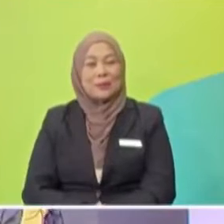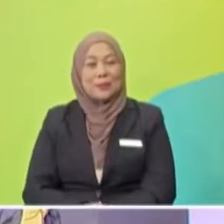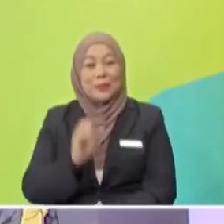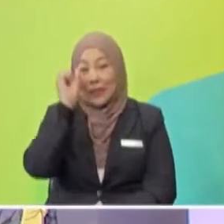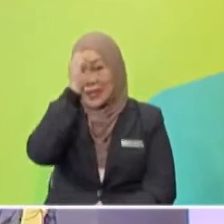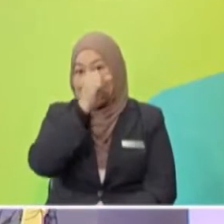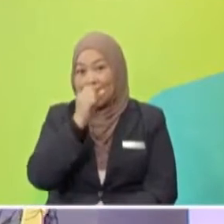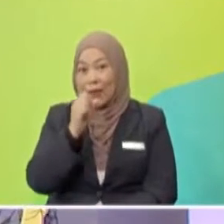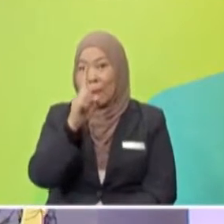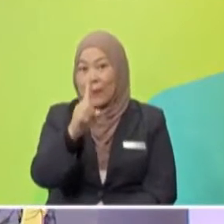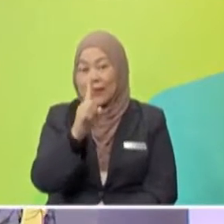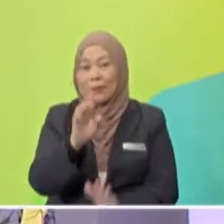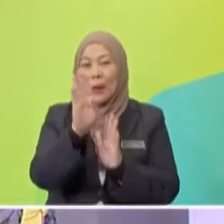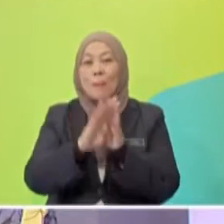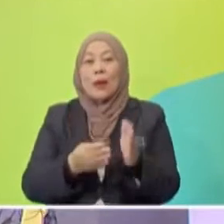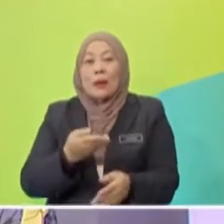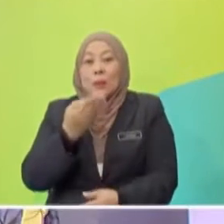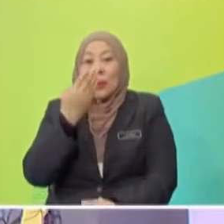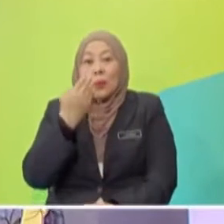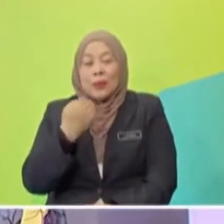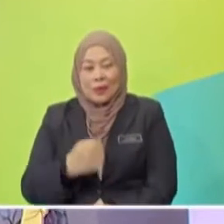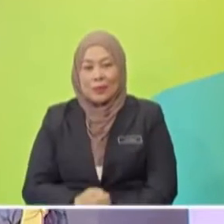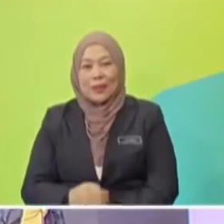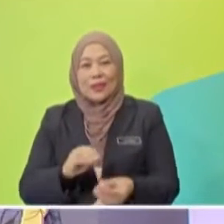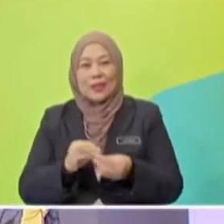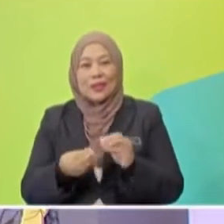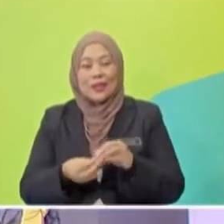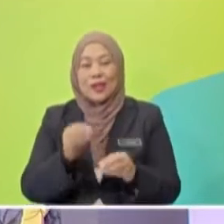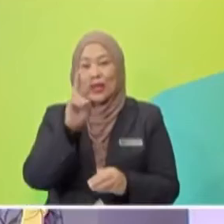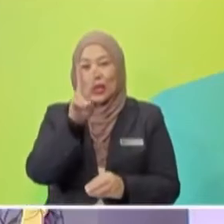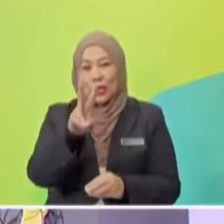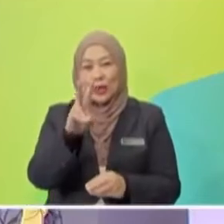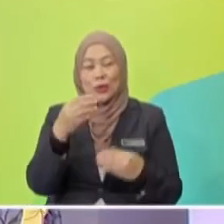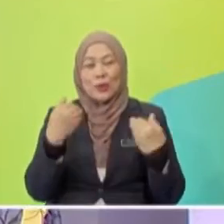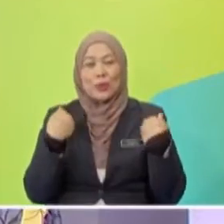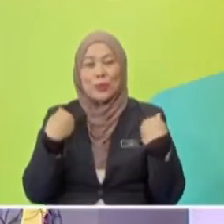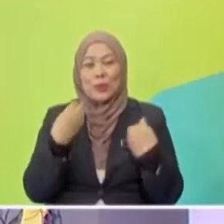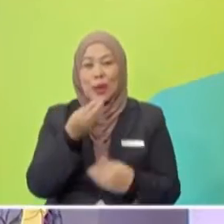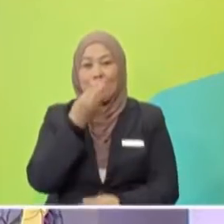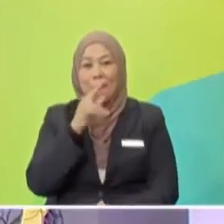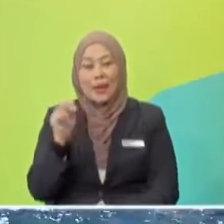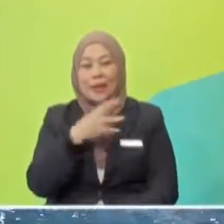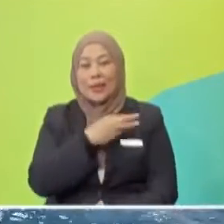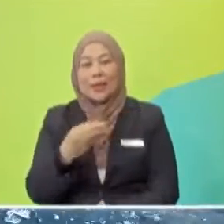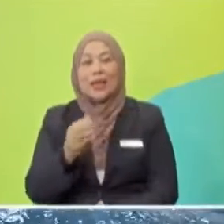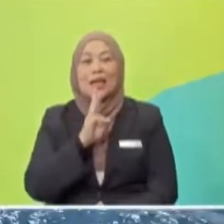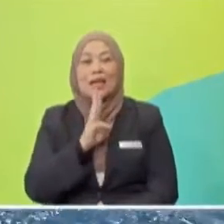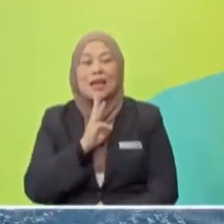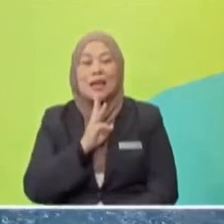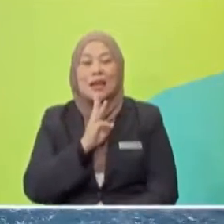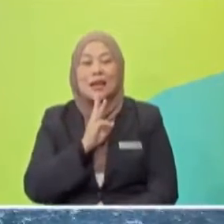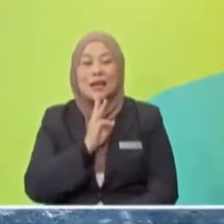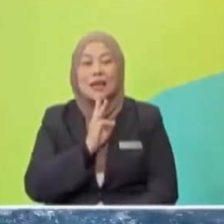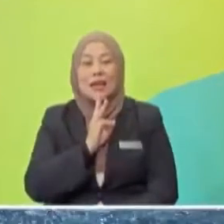bernafas yang kedua pelukan makanan dan air Oke kita lihat gambar Oke manusia